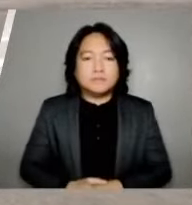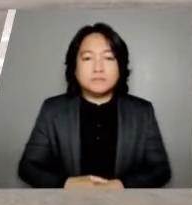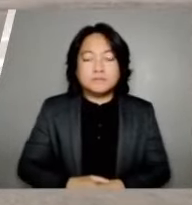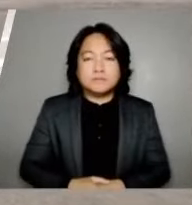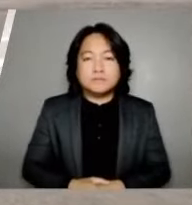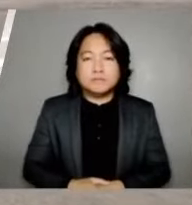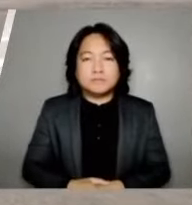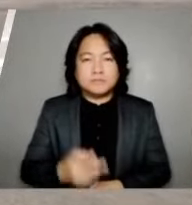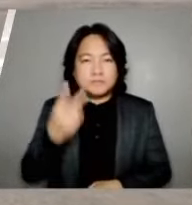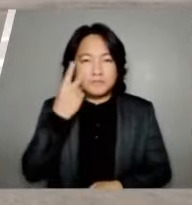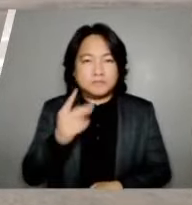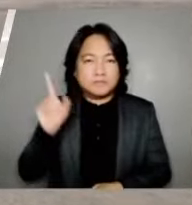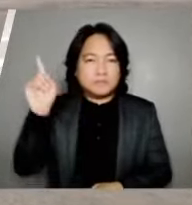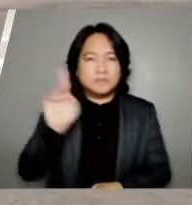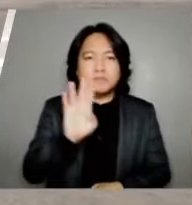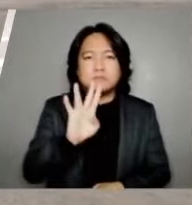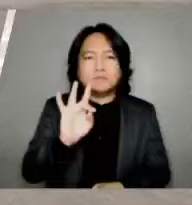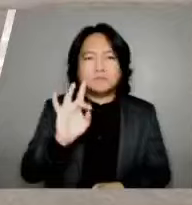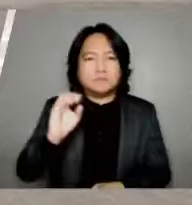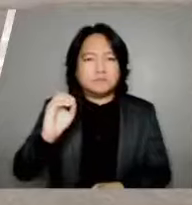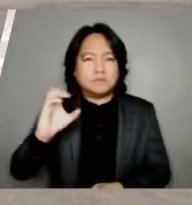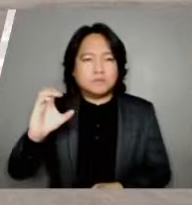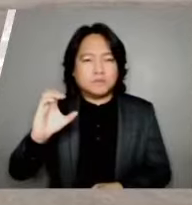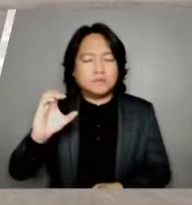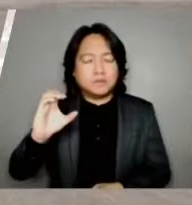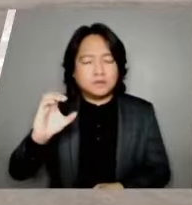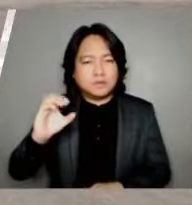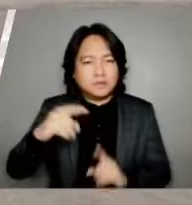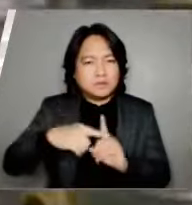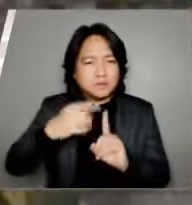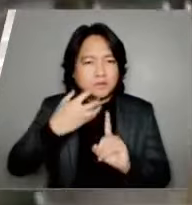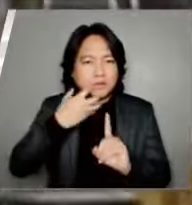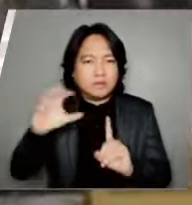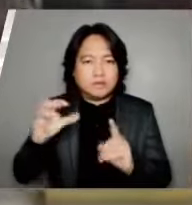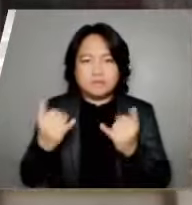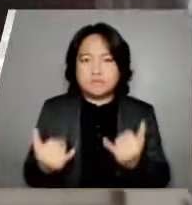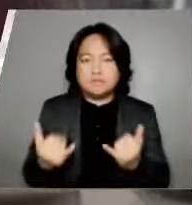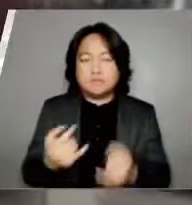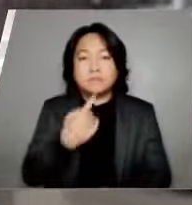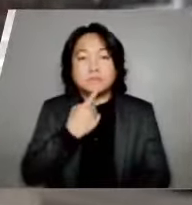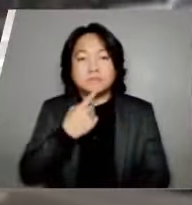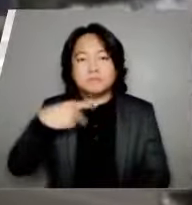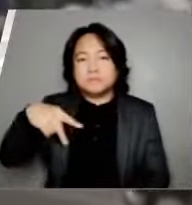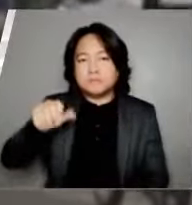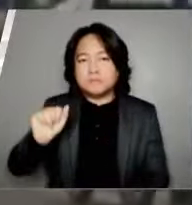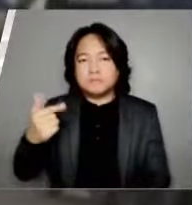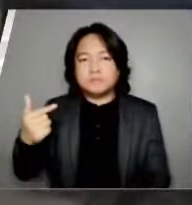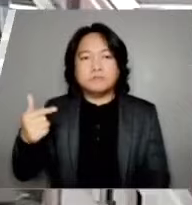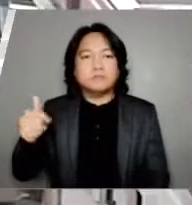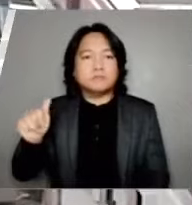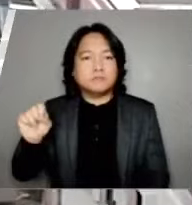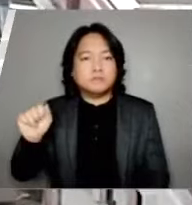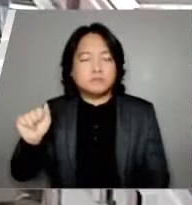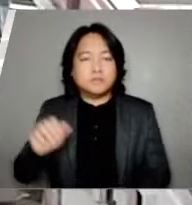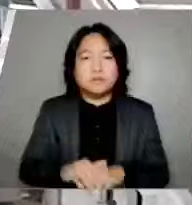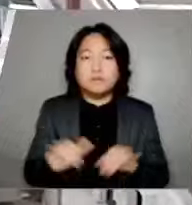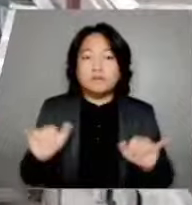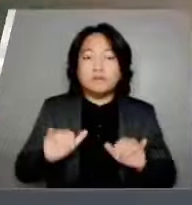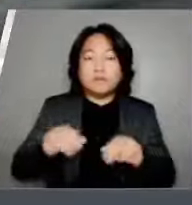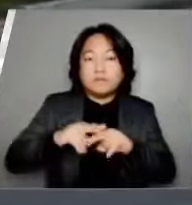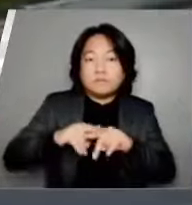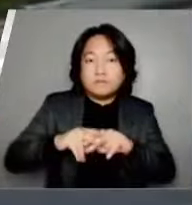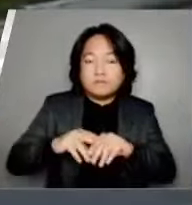48 degrees Celsius na pinakamataas na heat index ngayong araw ayon sa Pag-asa. Sumunod dyan ang Dagupan City sa Pangasinan at Balera sa